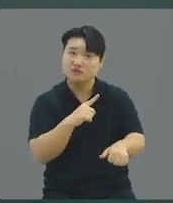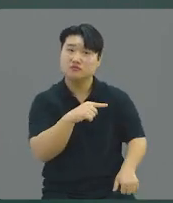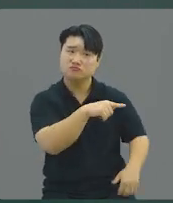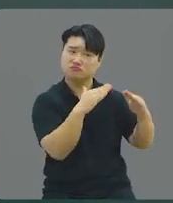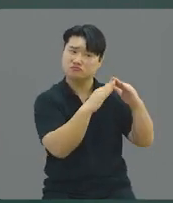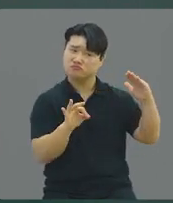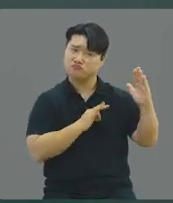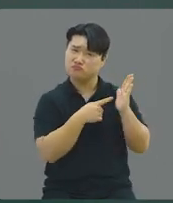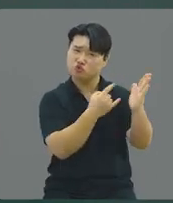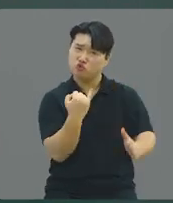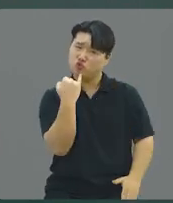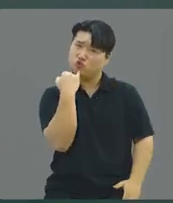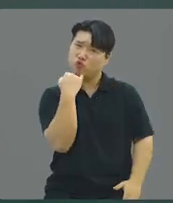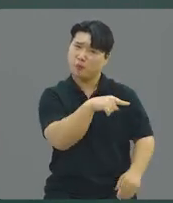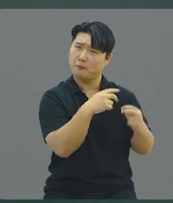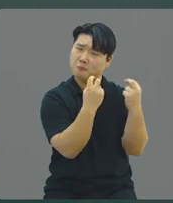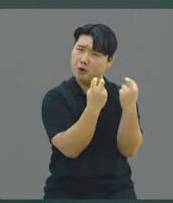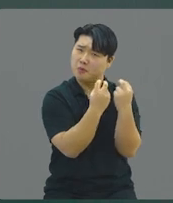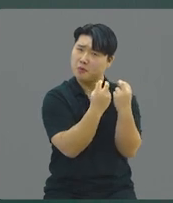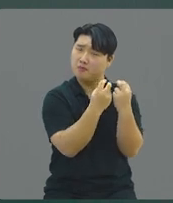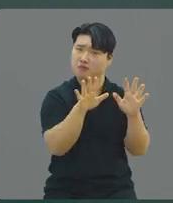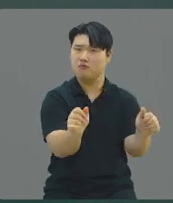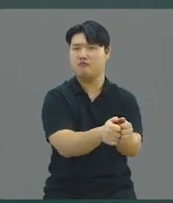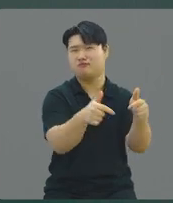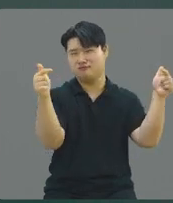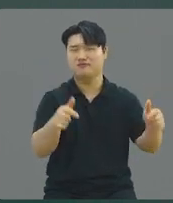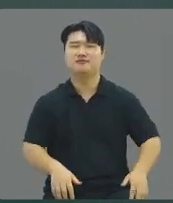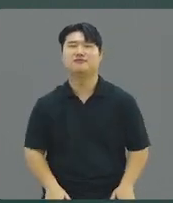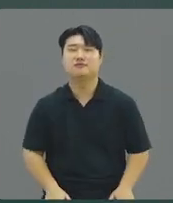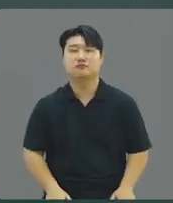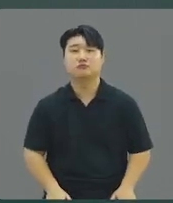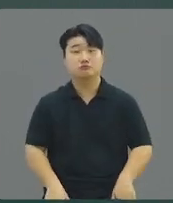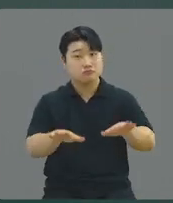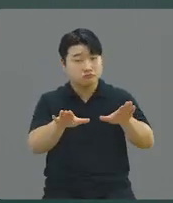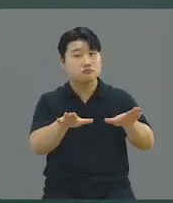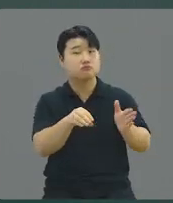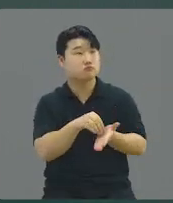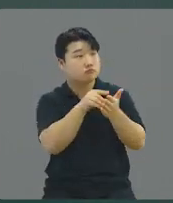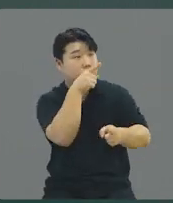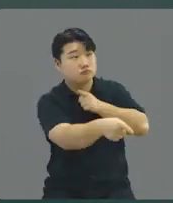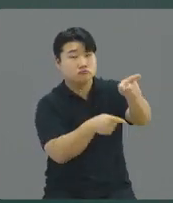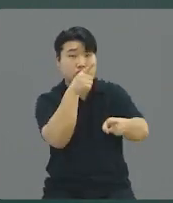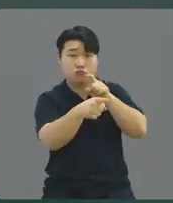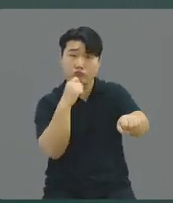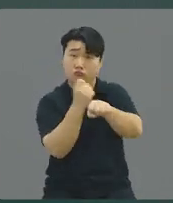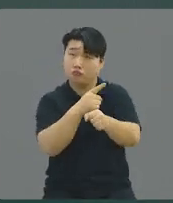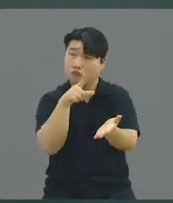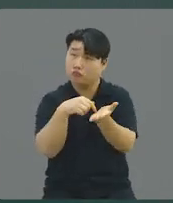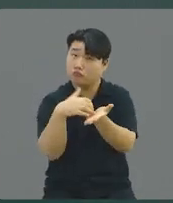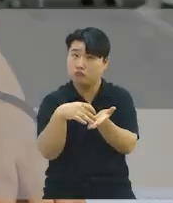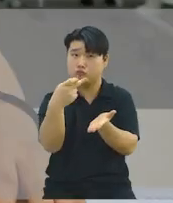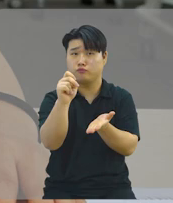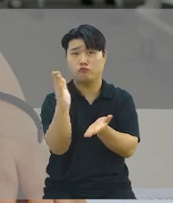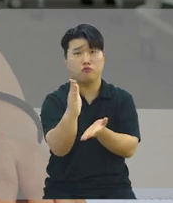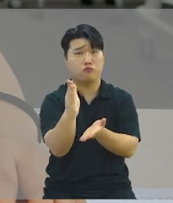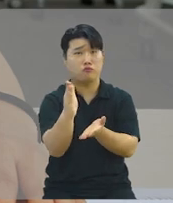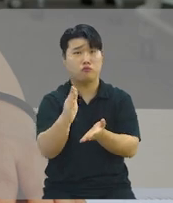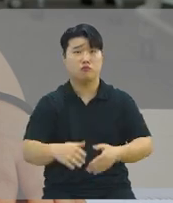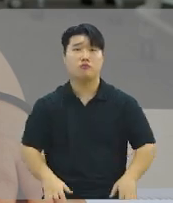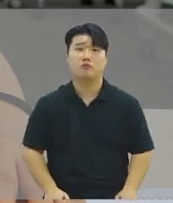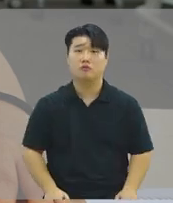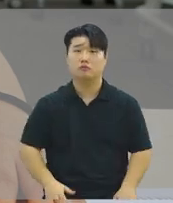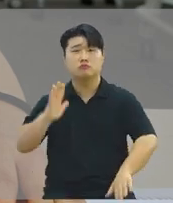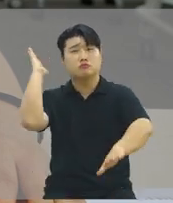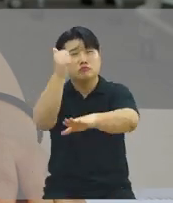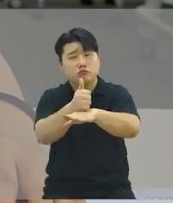위해서 주택연금이 꽤 괜찮은 방법이 될 수도 있습니다. 올해 벌써 누적 가입자가 한 12만 명이 넘었어요. 근데 나중에